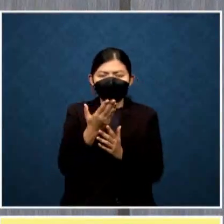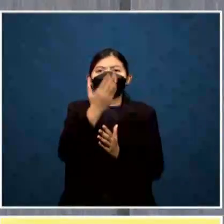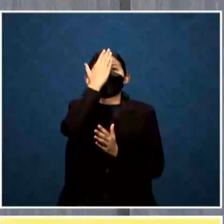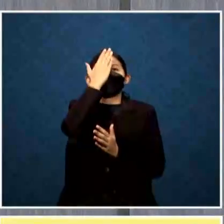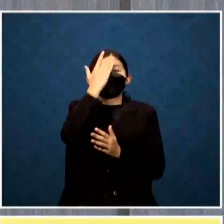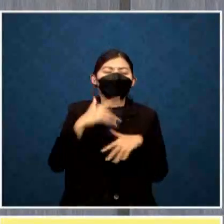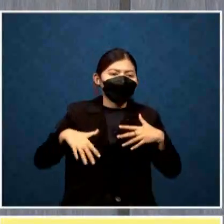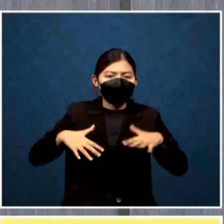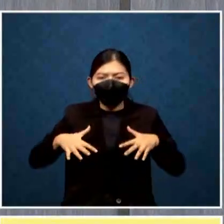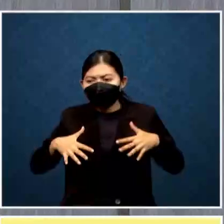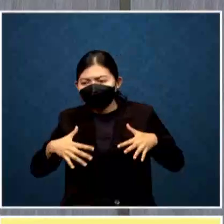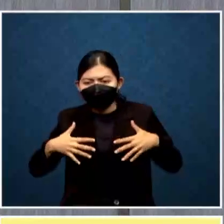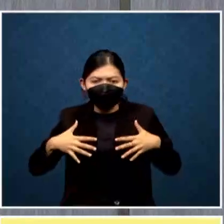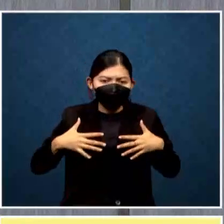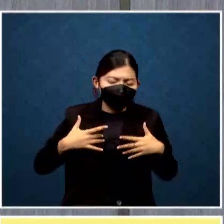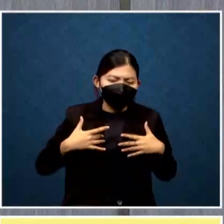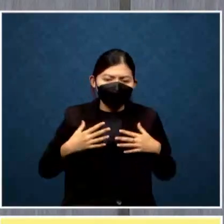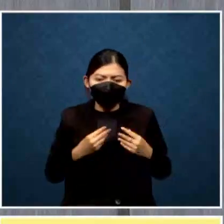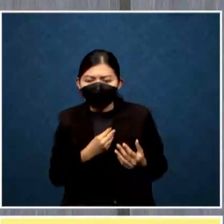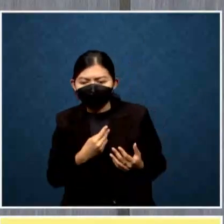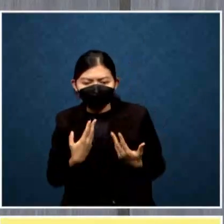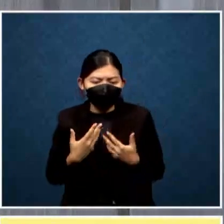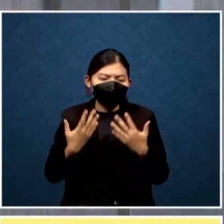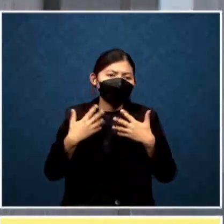ตื่นตระหนกตกใจแล้วก็ปล่อยหายกันไ